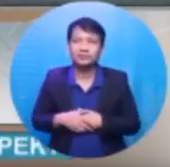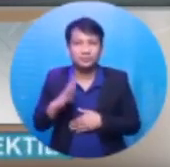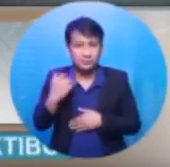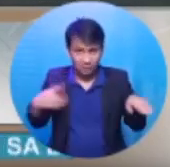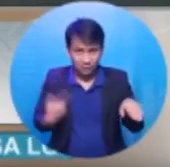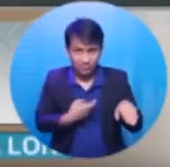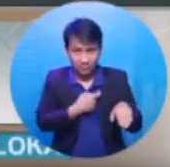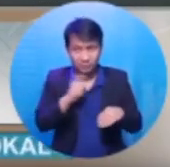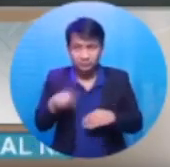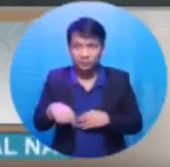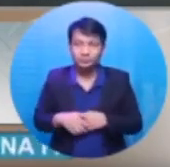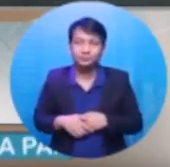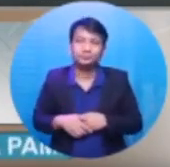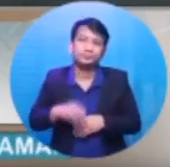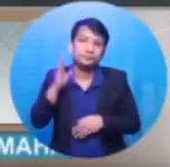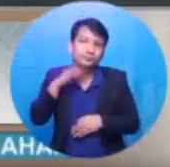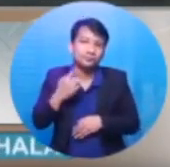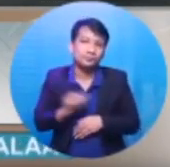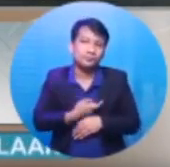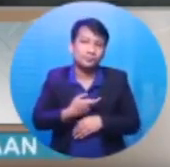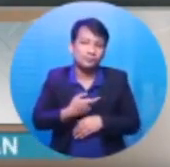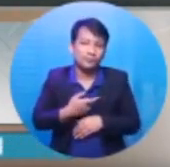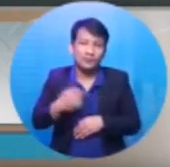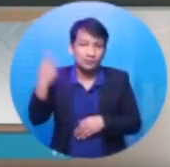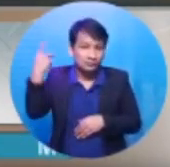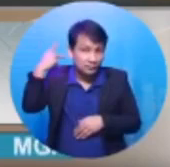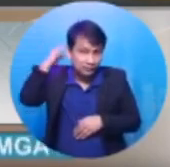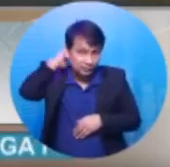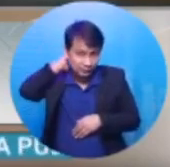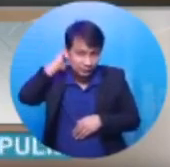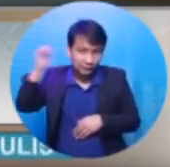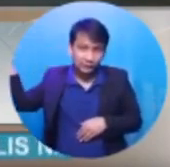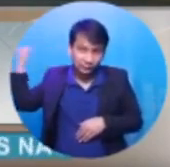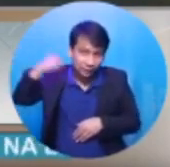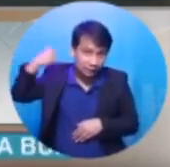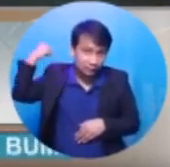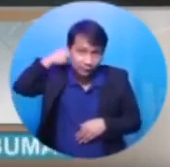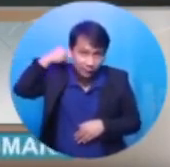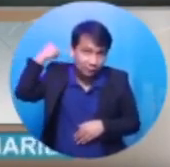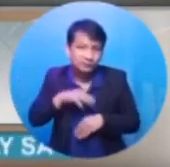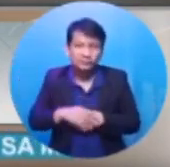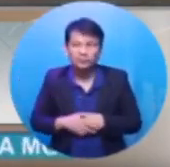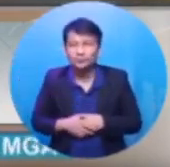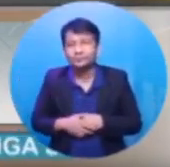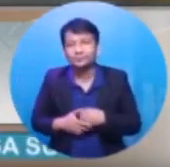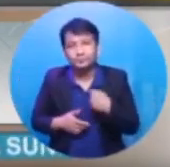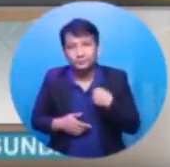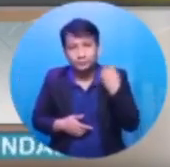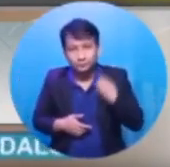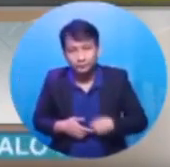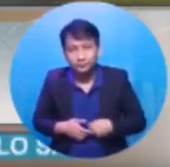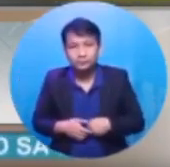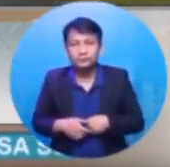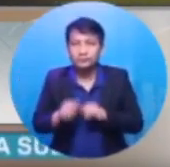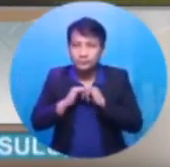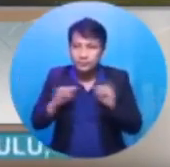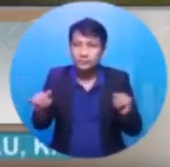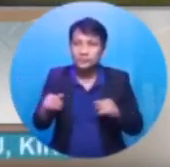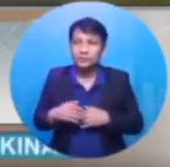bang nasaktan? Yung kapatid ko po, masakit po yung batok dahil sinapuksap niya po yun muna eh. Kahit ako po,